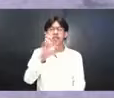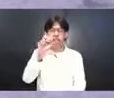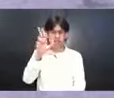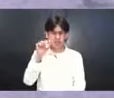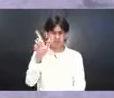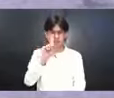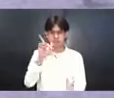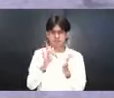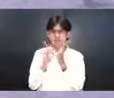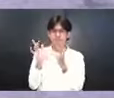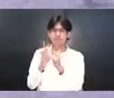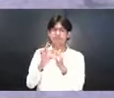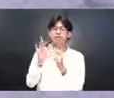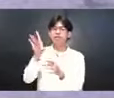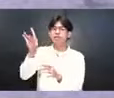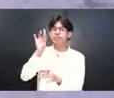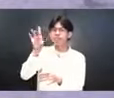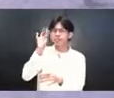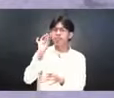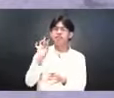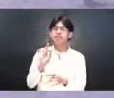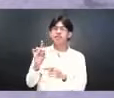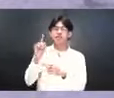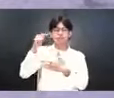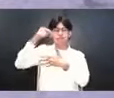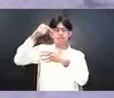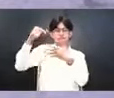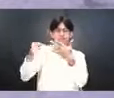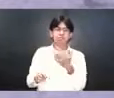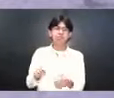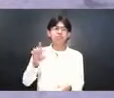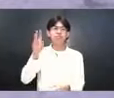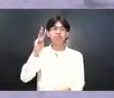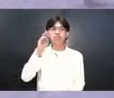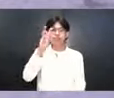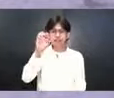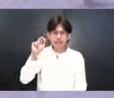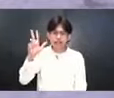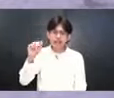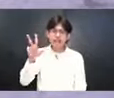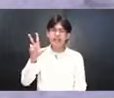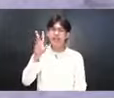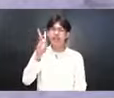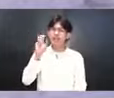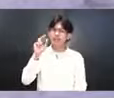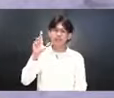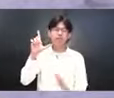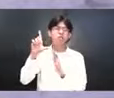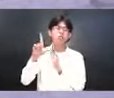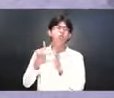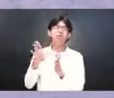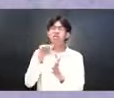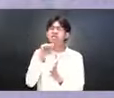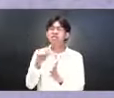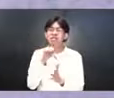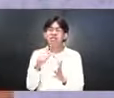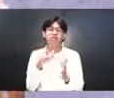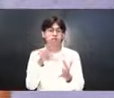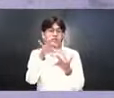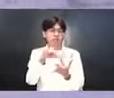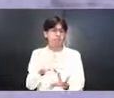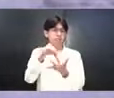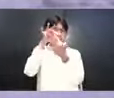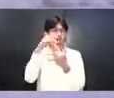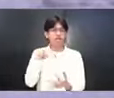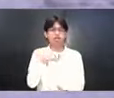hindi pumili. Doon sa 613, ang pinili niya ay yung alam ng lahat